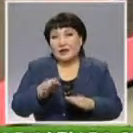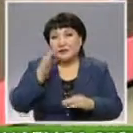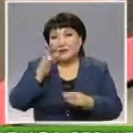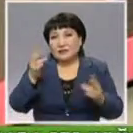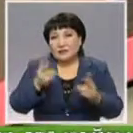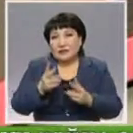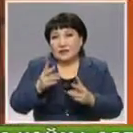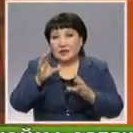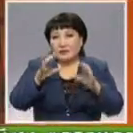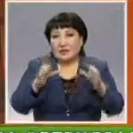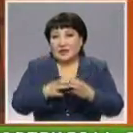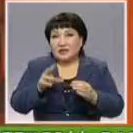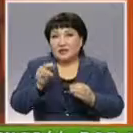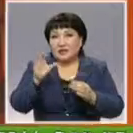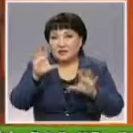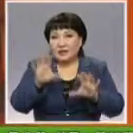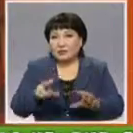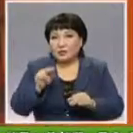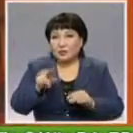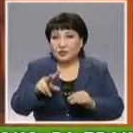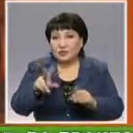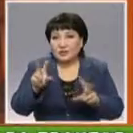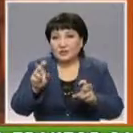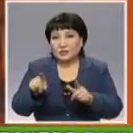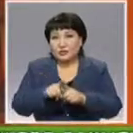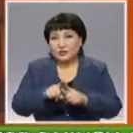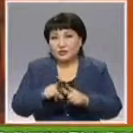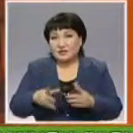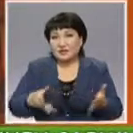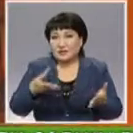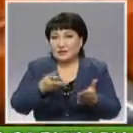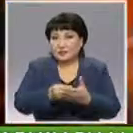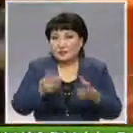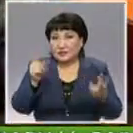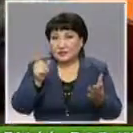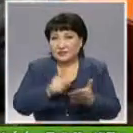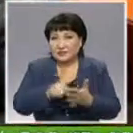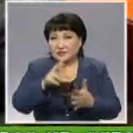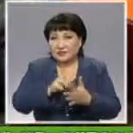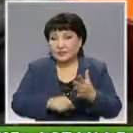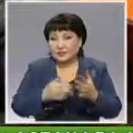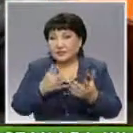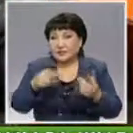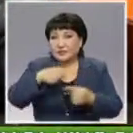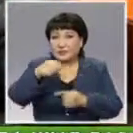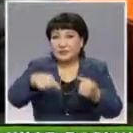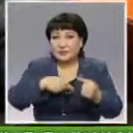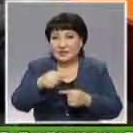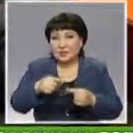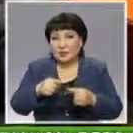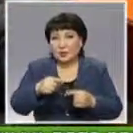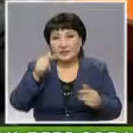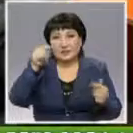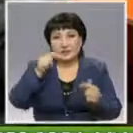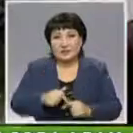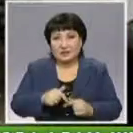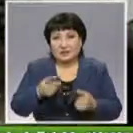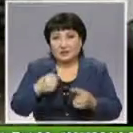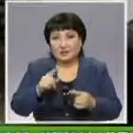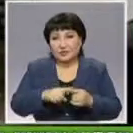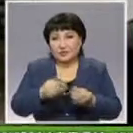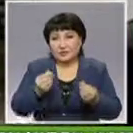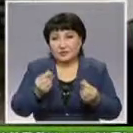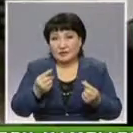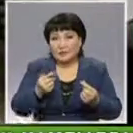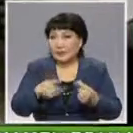заңды мүшесі атану үшін кез келген кәсіпкер салым салуы қажет десекте, кей бизнесмендер оған қарсы, қалтаны қағат деген пікірде. Өйткені бірлестік мүшесі